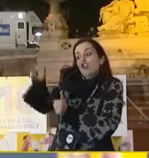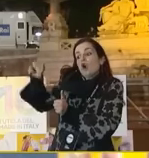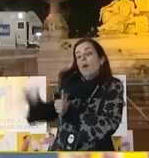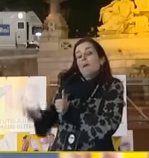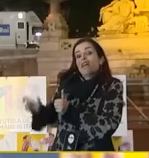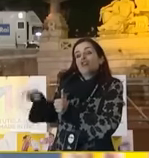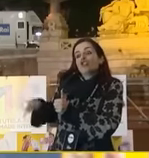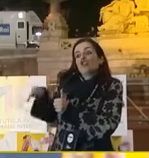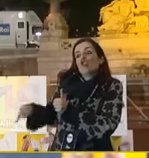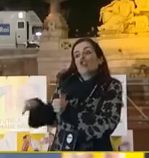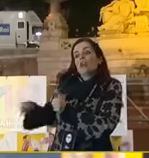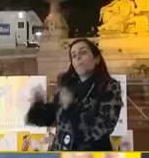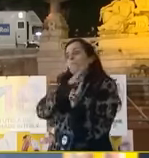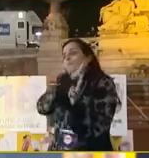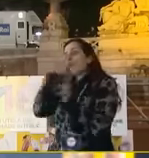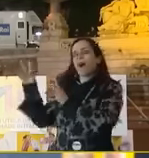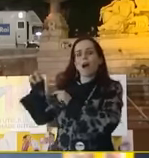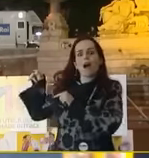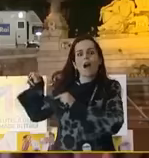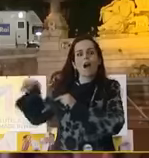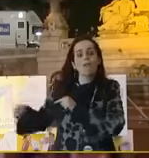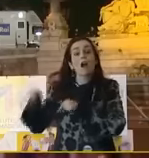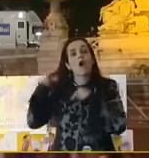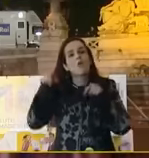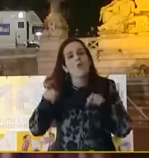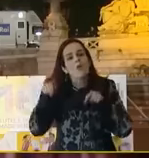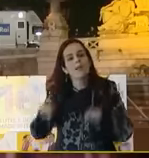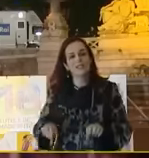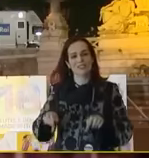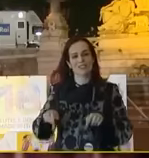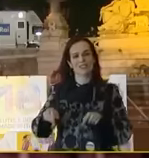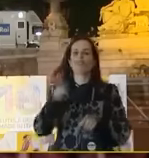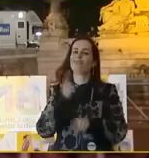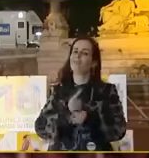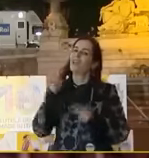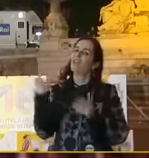Nostra. Questo è da scardinare.